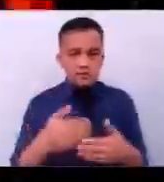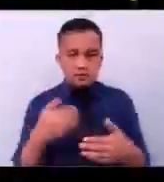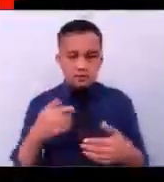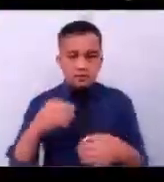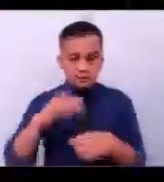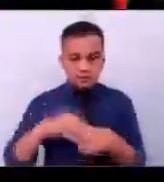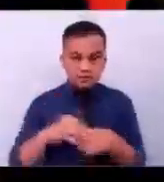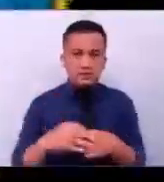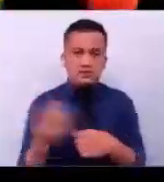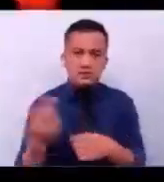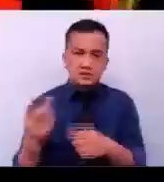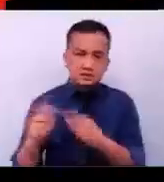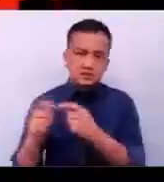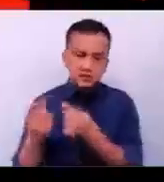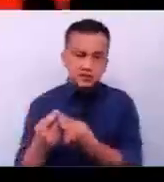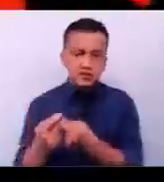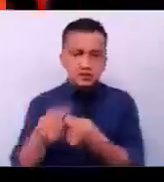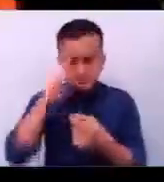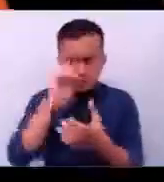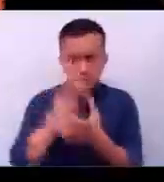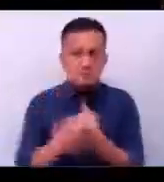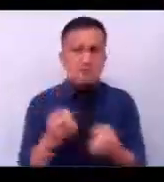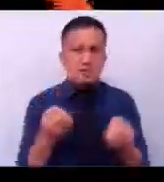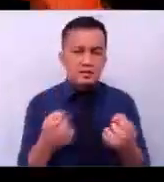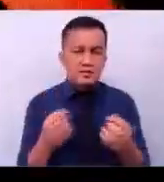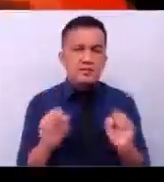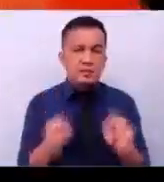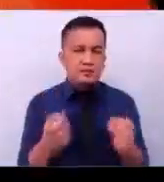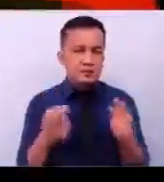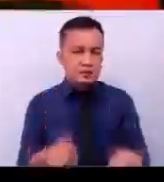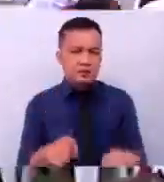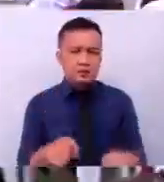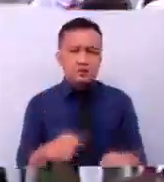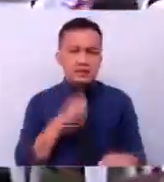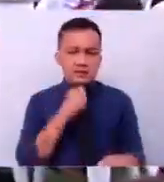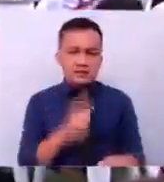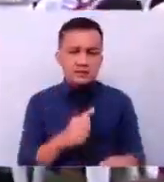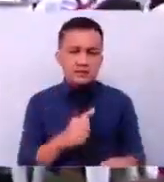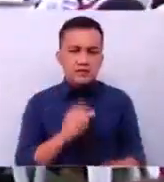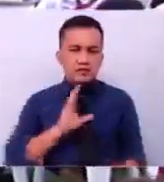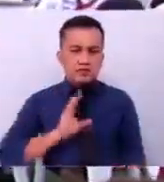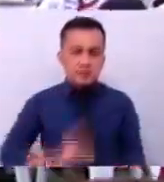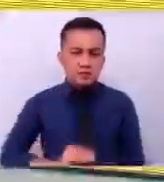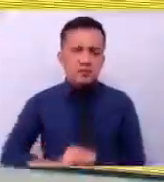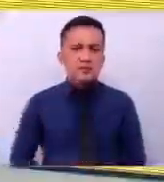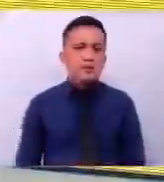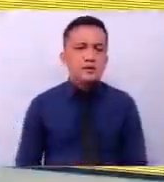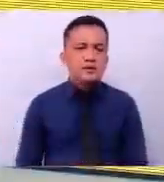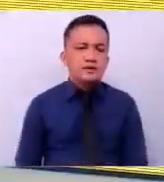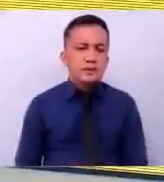Lacson-Soto tandem na marami pang pwedeng mangyari at hindi daw sila nawawala ng pag-asa. Gretchen?